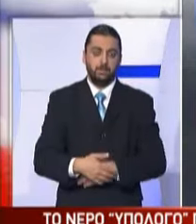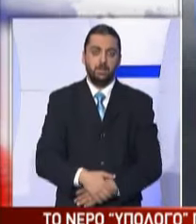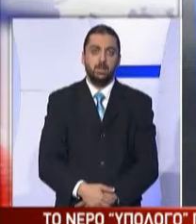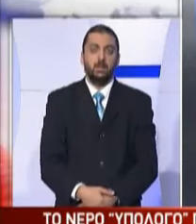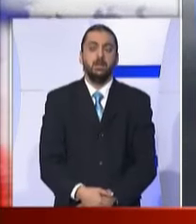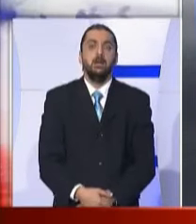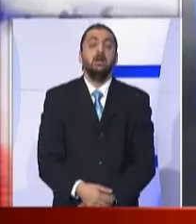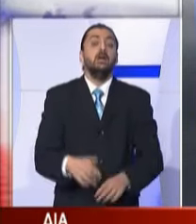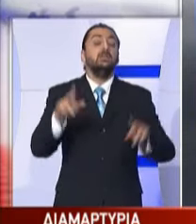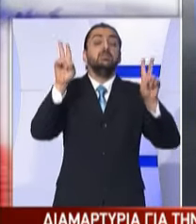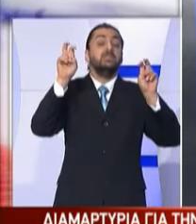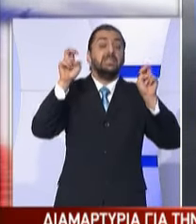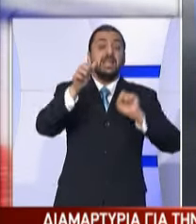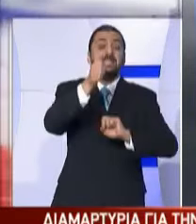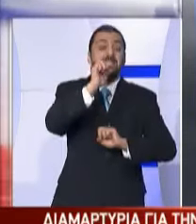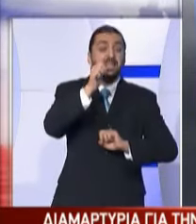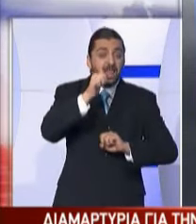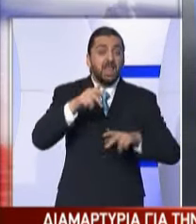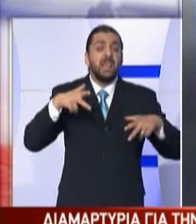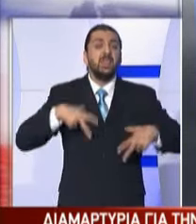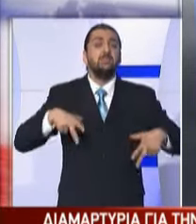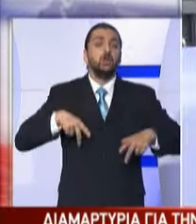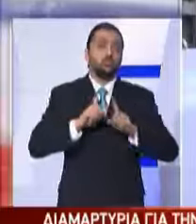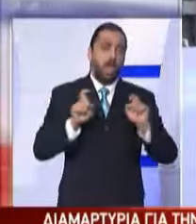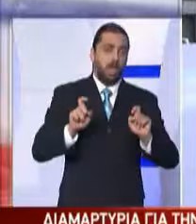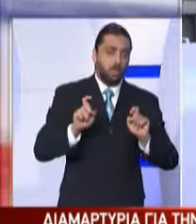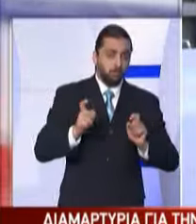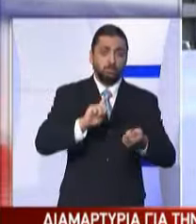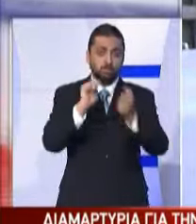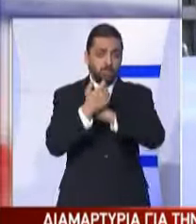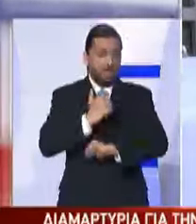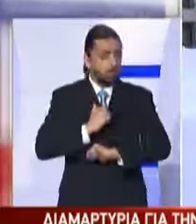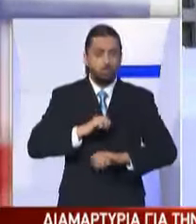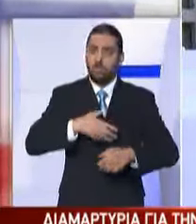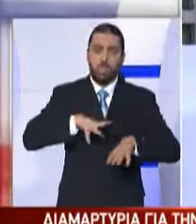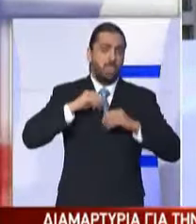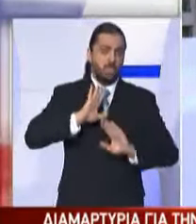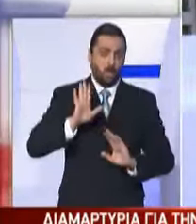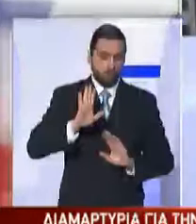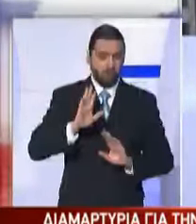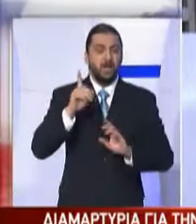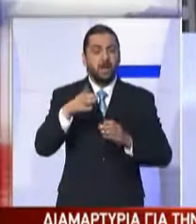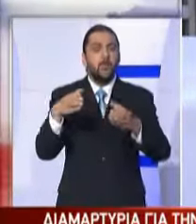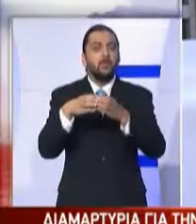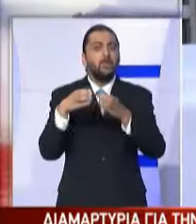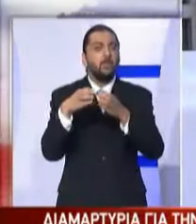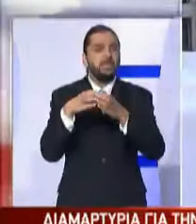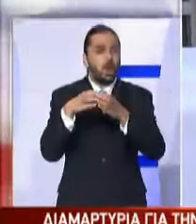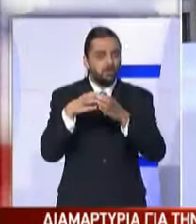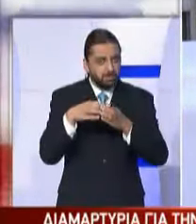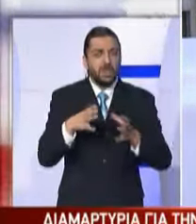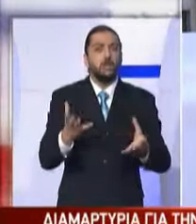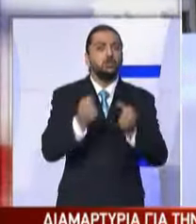Με κυρίαρχο σύνθημα, το νερό είναι δημόσιο αγαθό, δεν δεχόμαστε την ιδιωτικοποίησή του. Μέλη του συντονιστικού Σώστε το νερό της